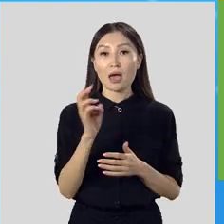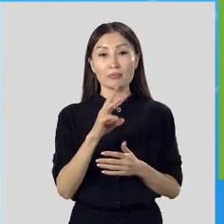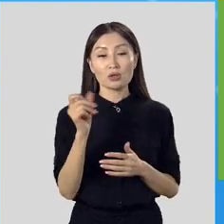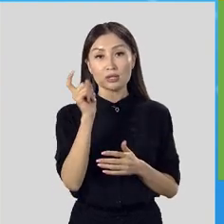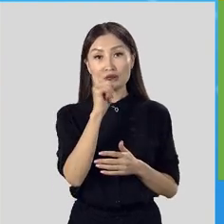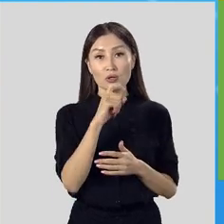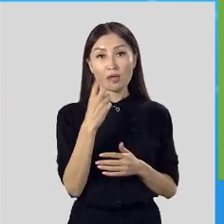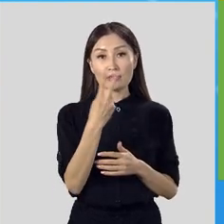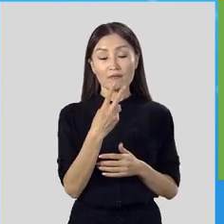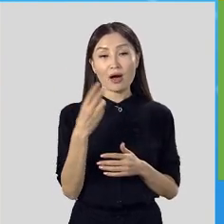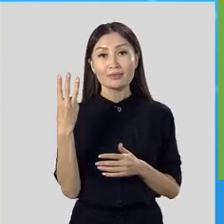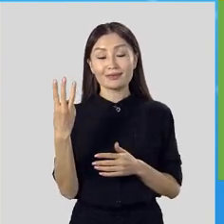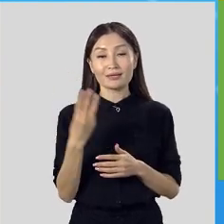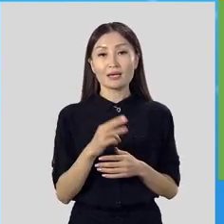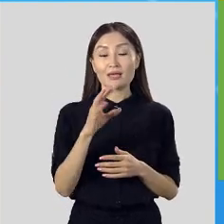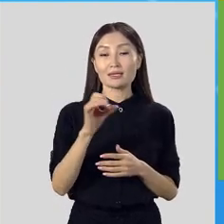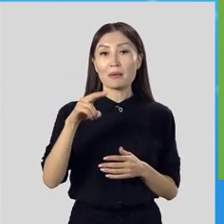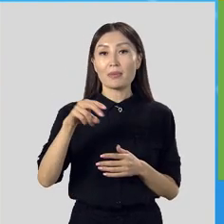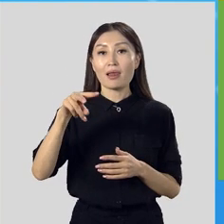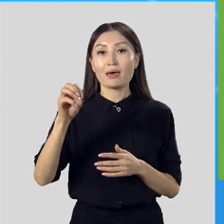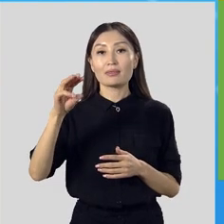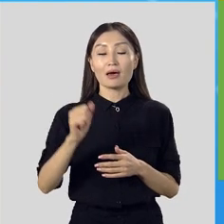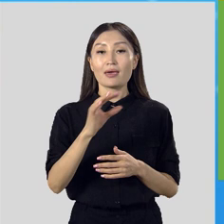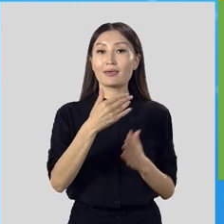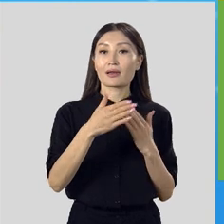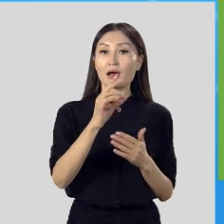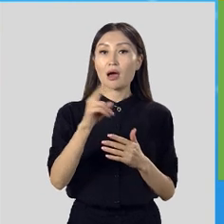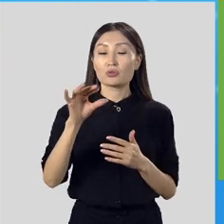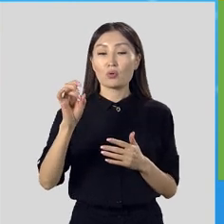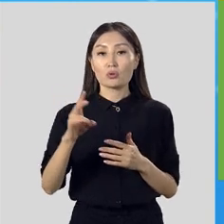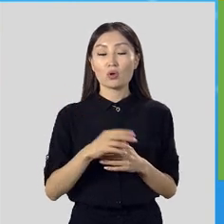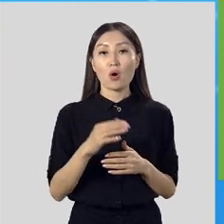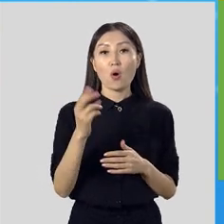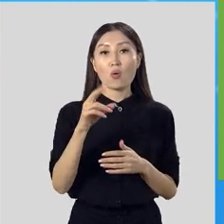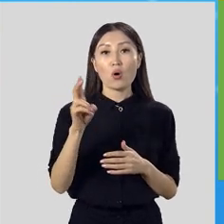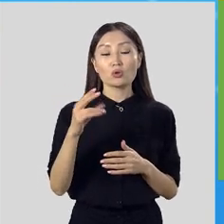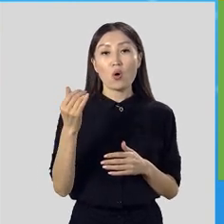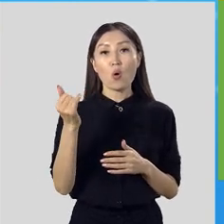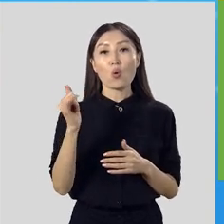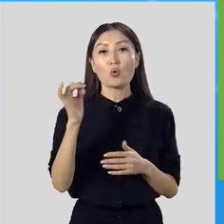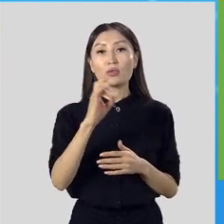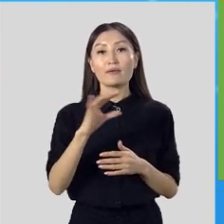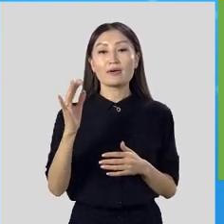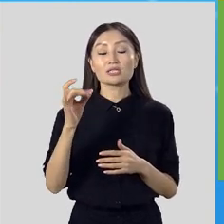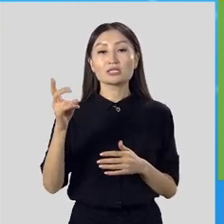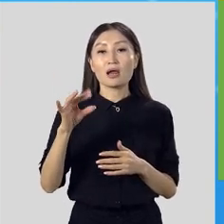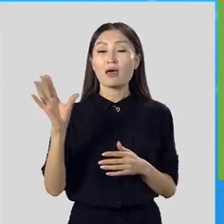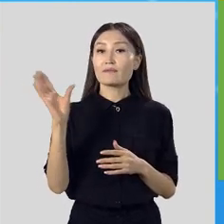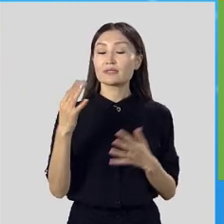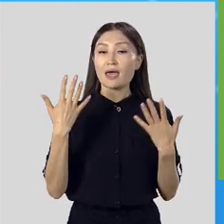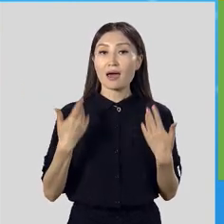имеют 2-3 триплета или кодона. Код универсален. Все организмы